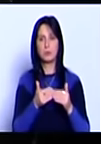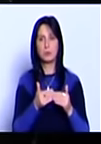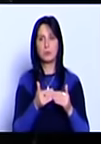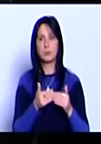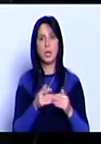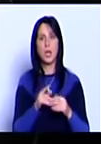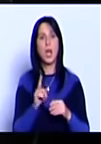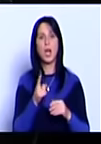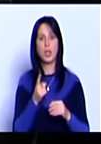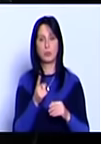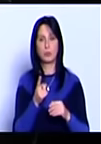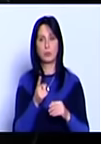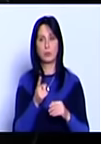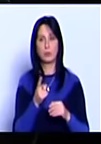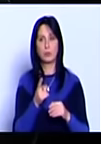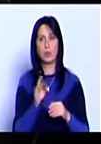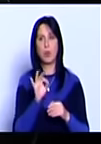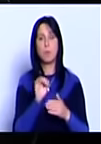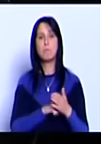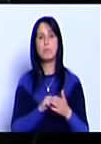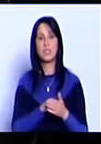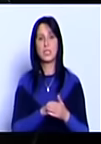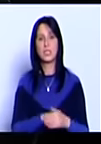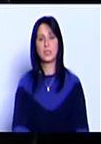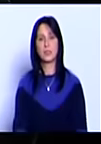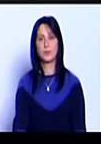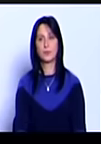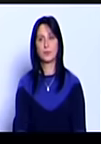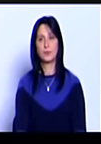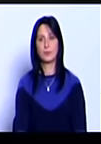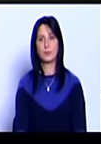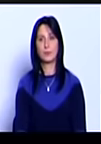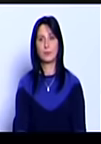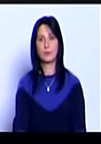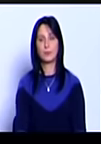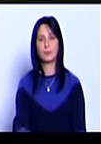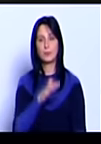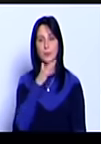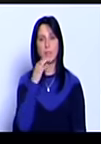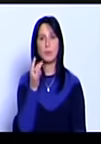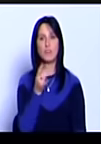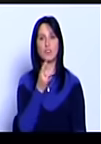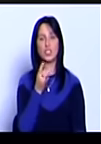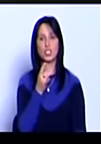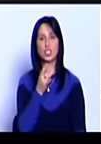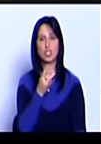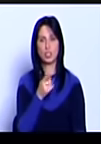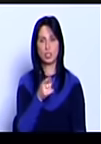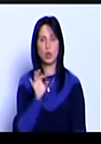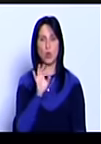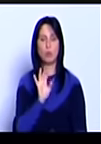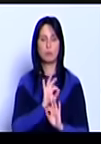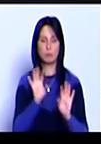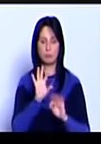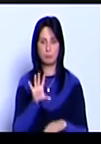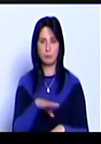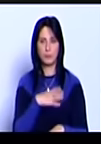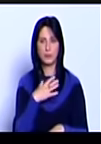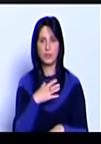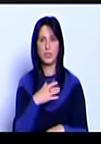თუ შეგიძლიათ რომ გითხრათ ამის მიზეზი რა იყო? ხო, ბევრჯერ ცადე უკვე ამის ახსნა